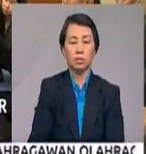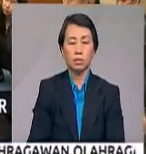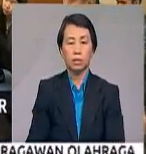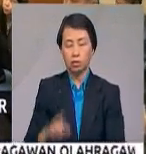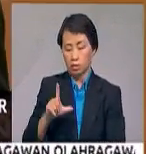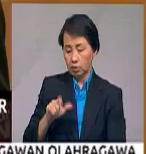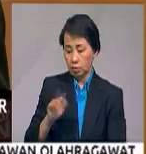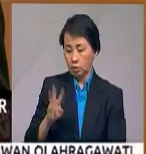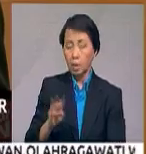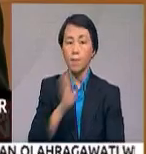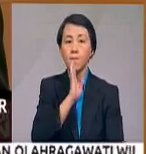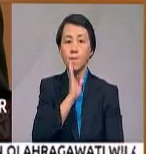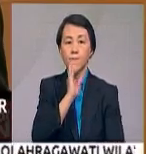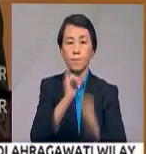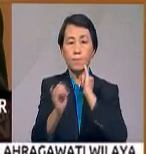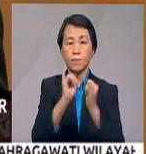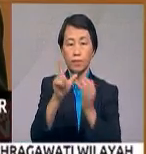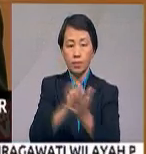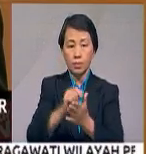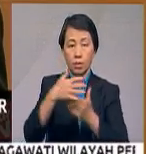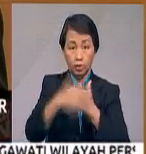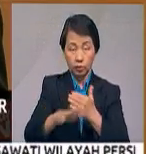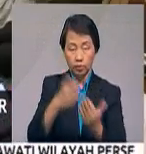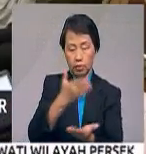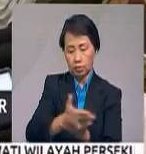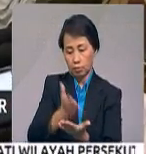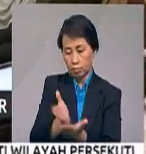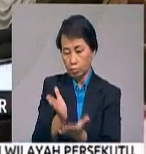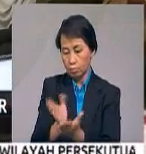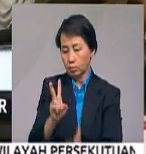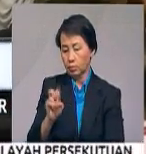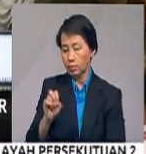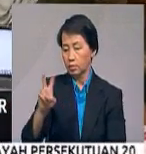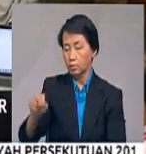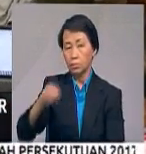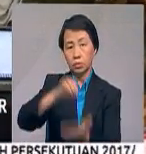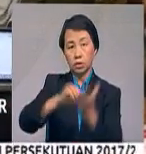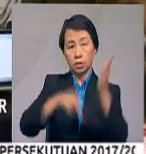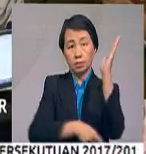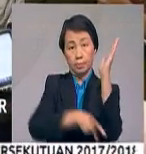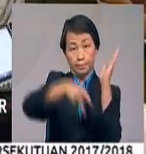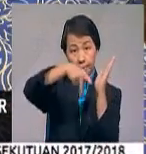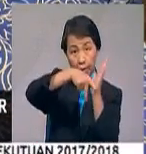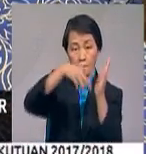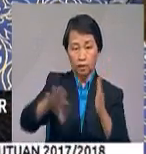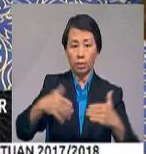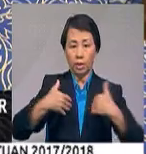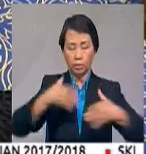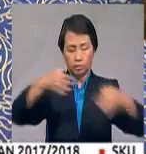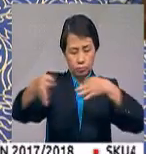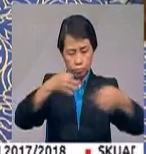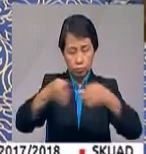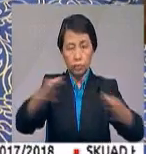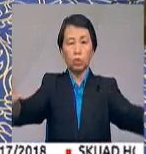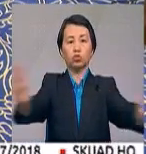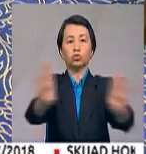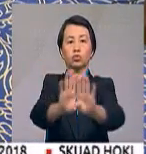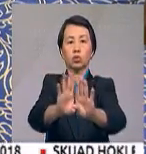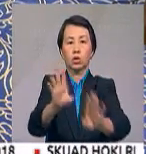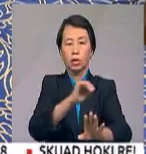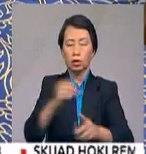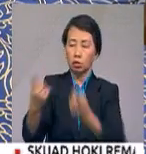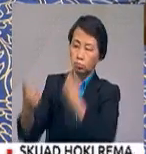Guan Eng menyatakannya pada sidang media pasca belanjawan 2020 di Parlimen selepas mengadakan taklimat tertutup dan